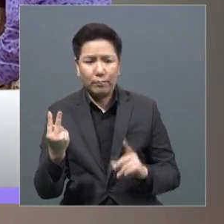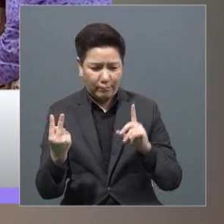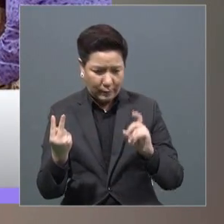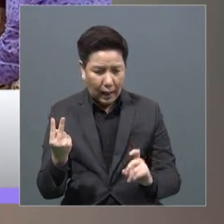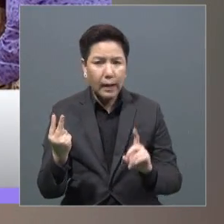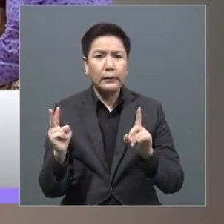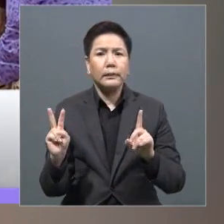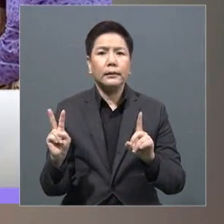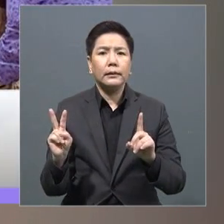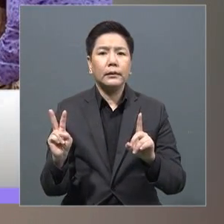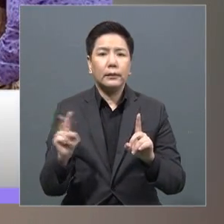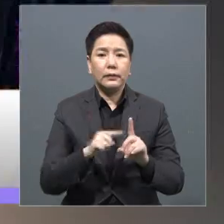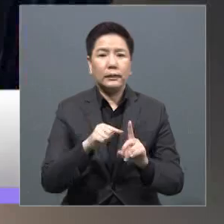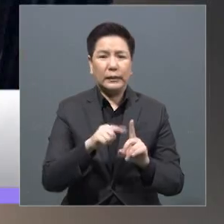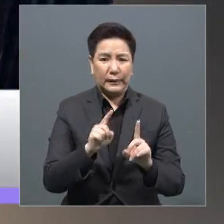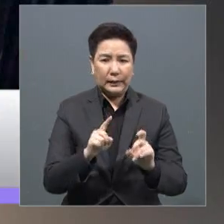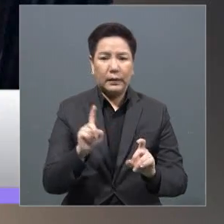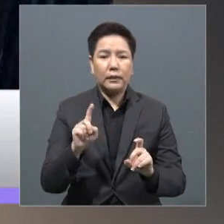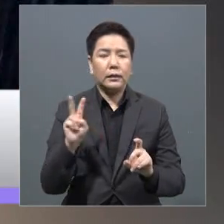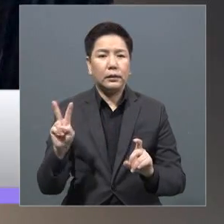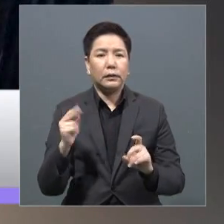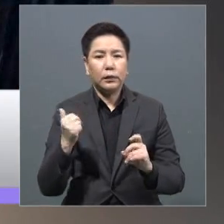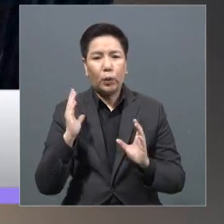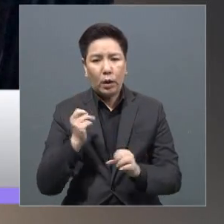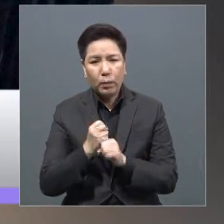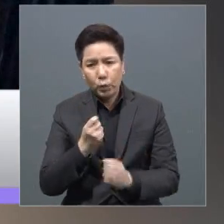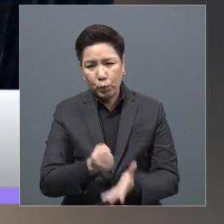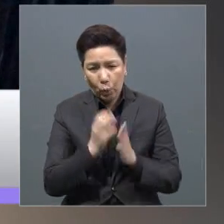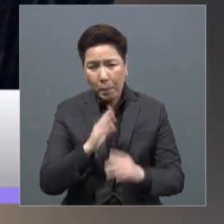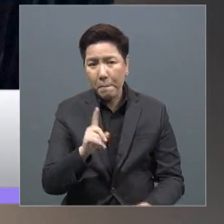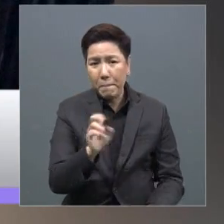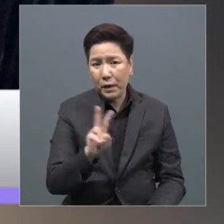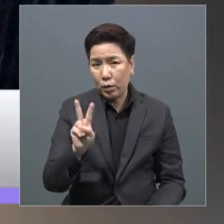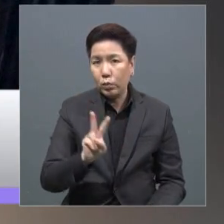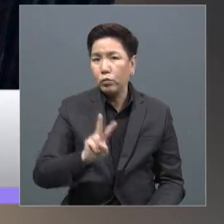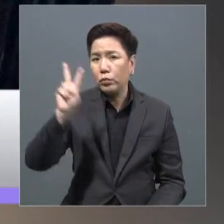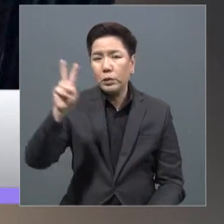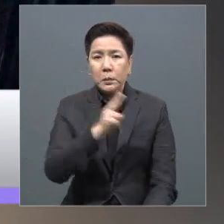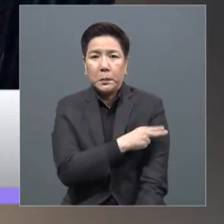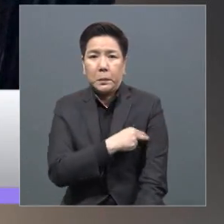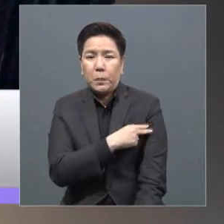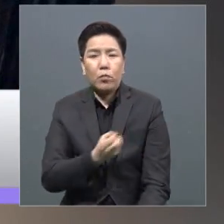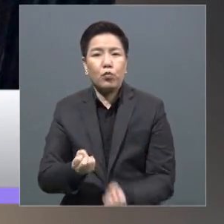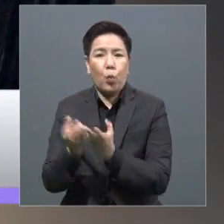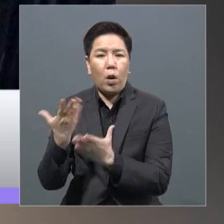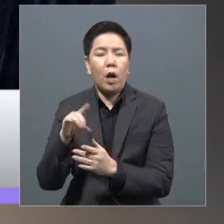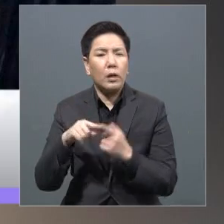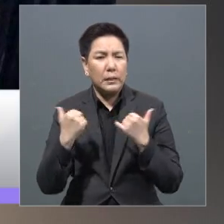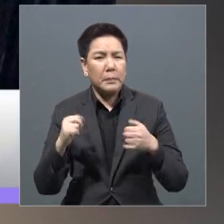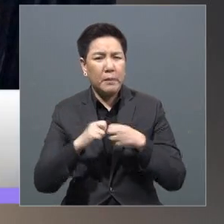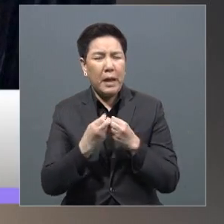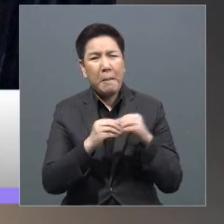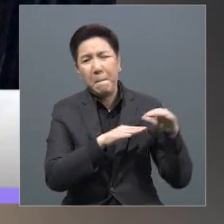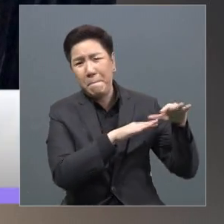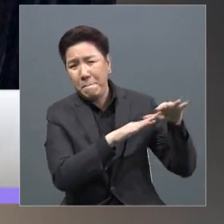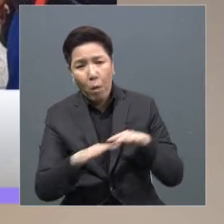ชีวิตในที่เกิดเหตุ 1คนนครับเจ้าหน้าที่ตอนนี้เร่งนำตัวผู้รอดชีวิตส่งยังโรงพยาบาลแม่จันทร์แต่ว่าเนื่องจากเกิดเหตุดิน